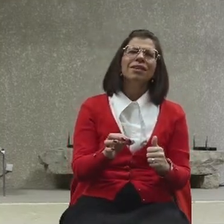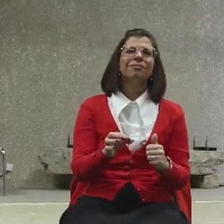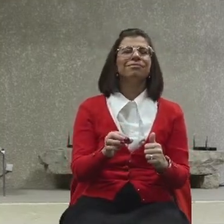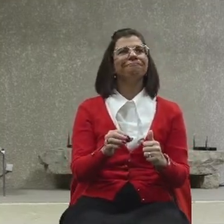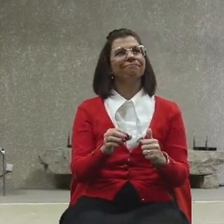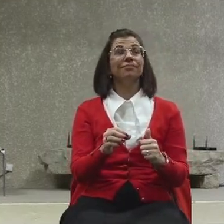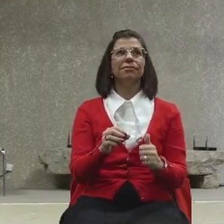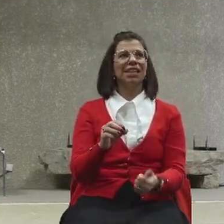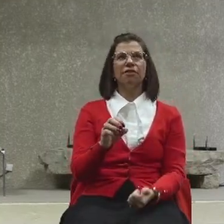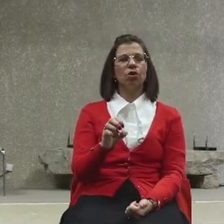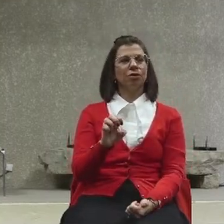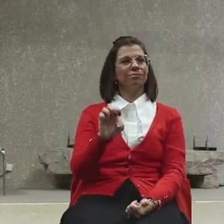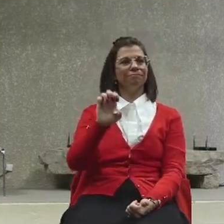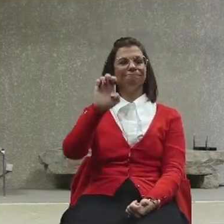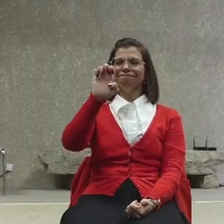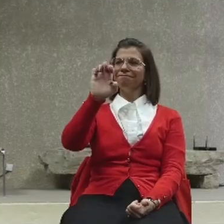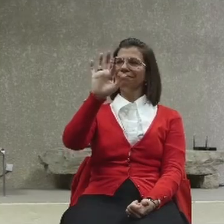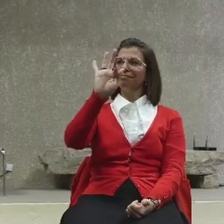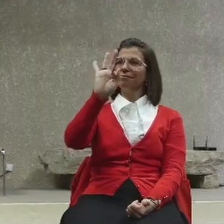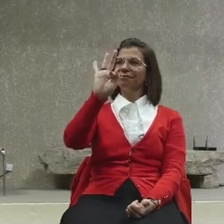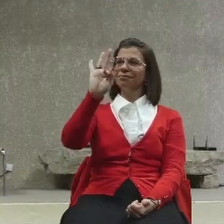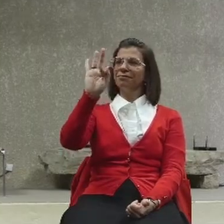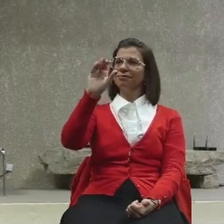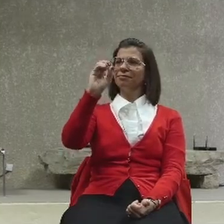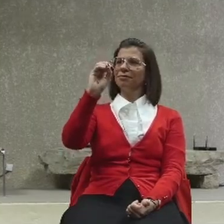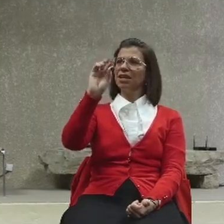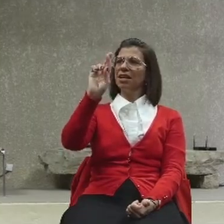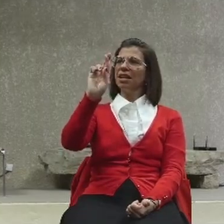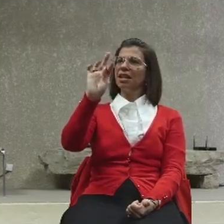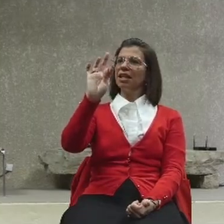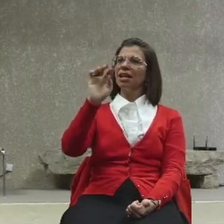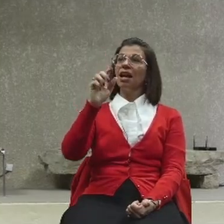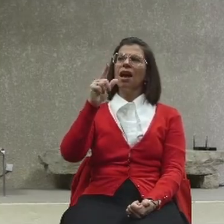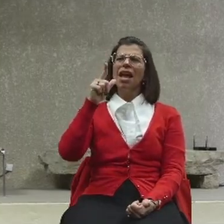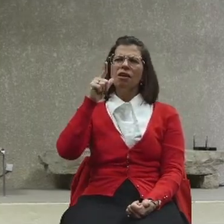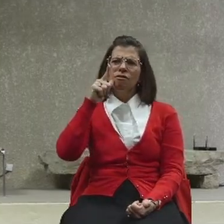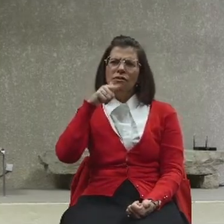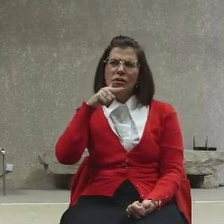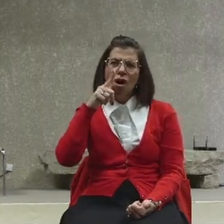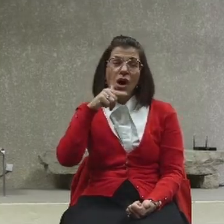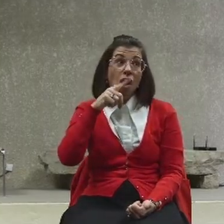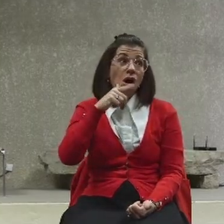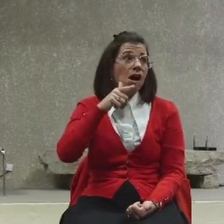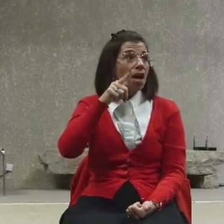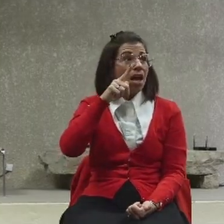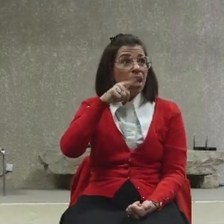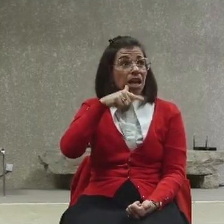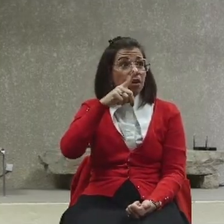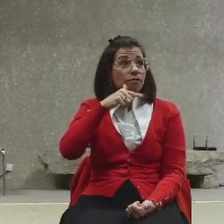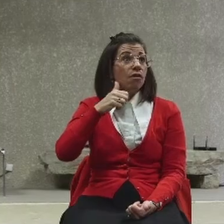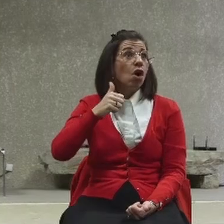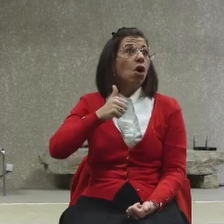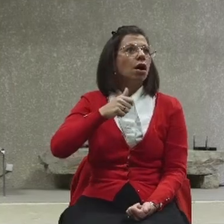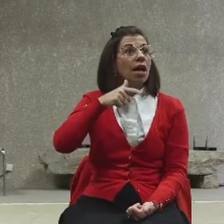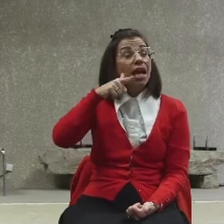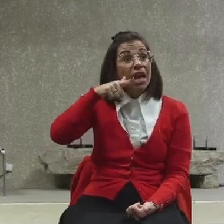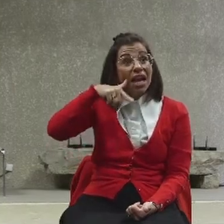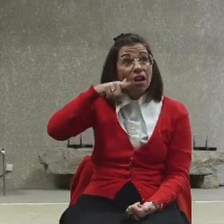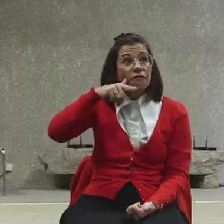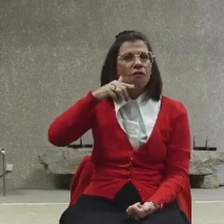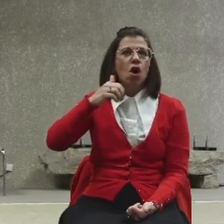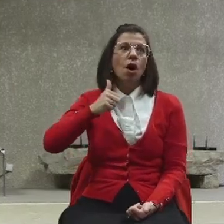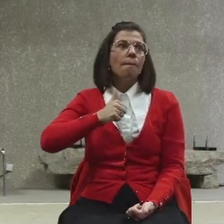crois, que je vais pouvoir ressusciter et porter du fruit, qu'il y aura le fruit,